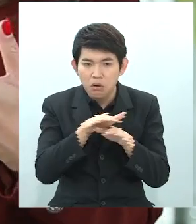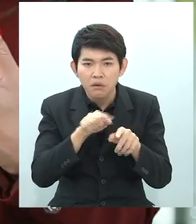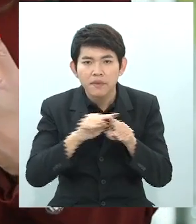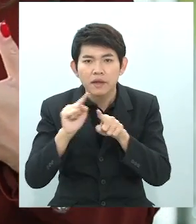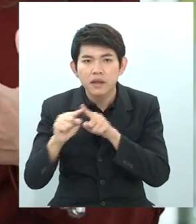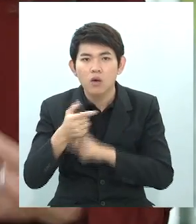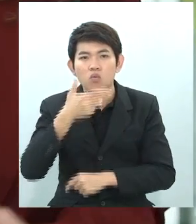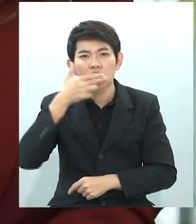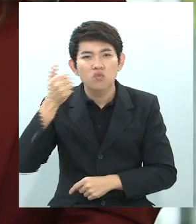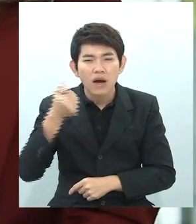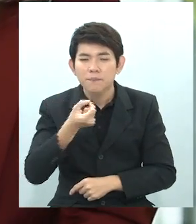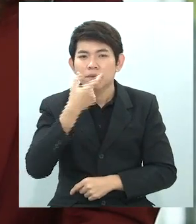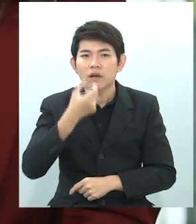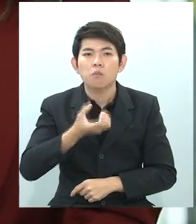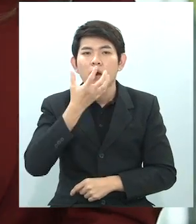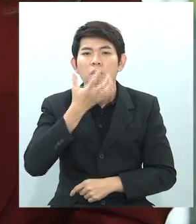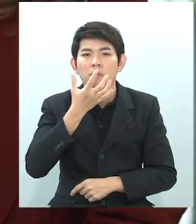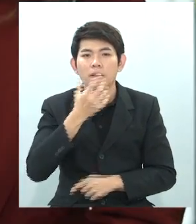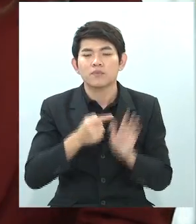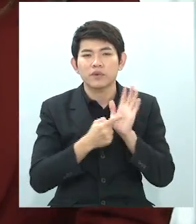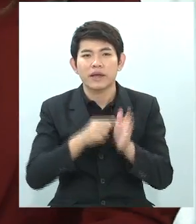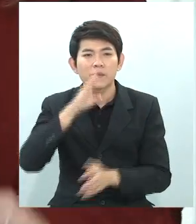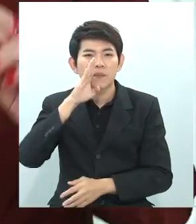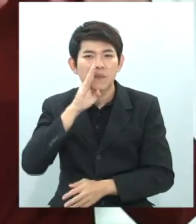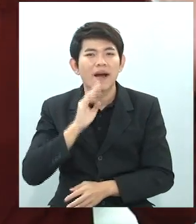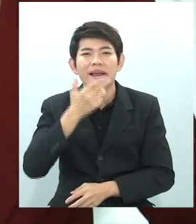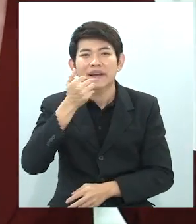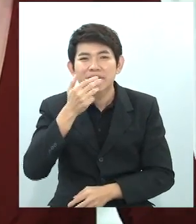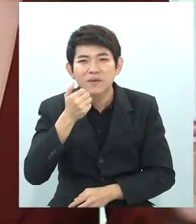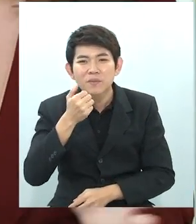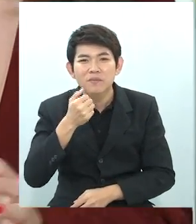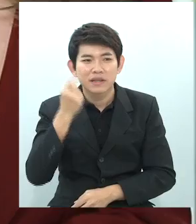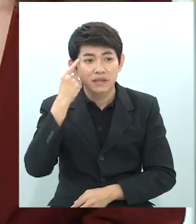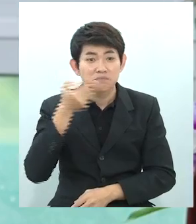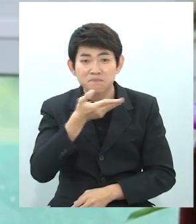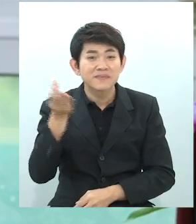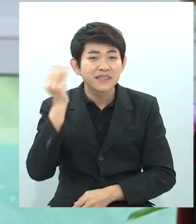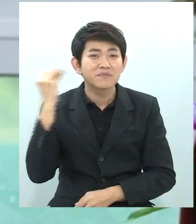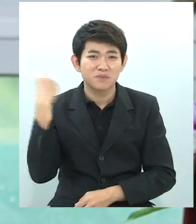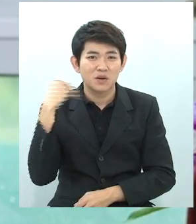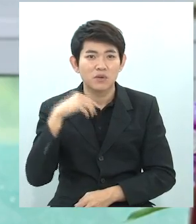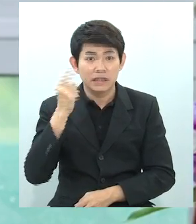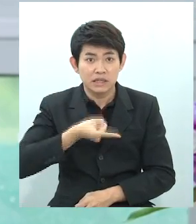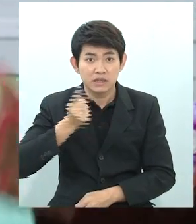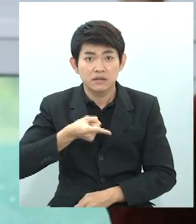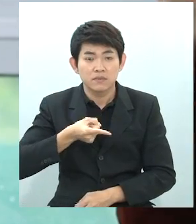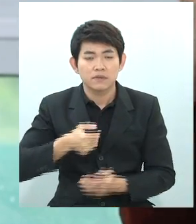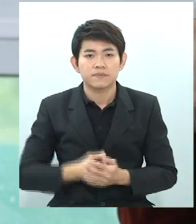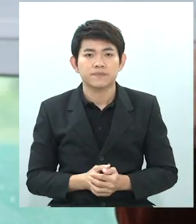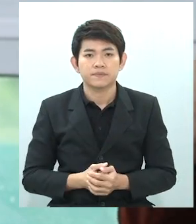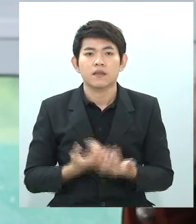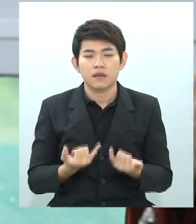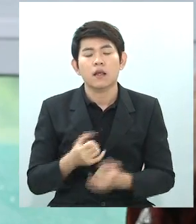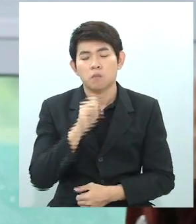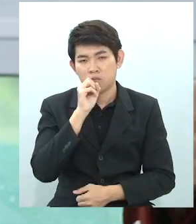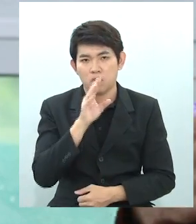วานอะไรมากๆเนี่ยช็อกโกแลตอย่างเงี้ยทานแล้วจะต้องเป็นสิวอันนี้เป็นสิ่งที่ทุกคนคงเคยได้ยินอันนี้มันจริงไหมคะ อันนี้ก็จะต้องบอกว่า